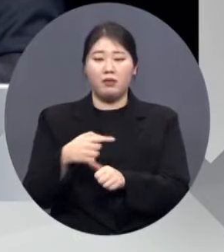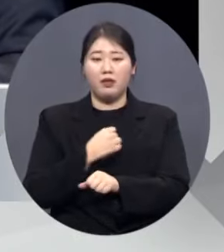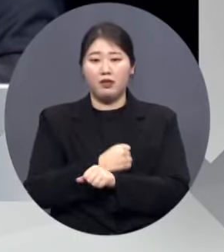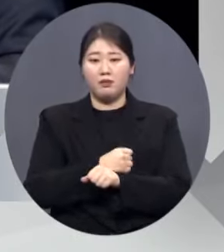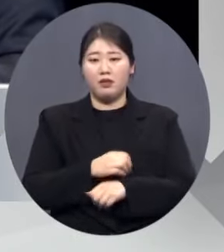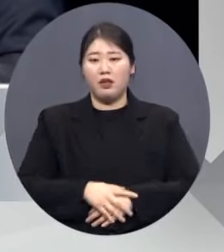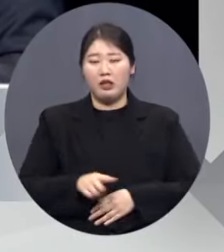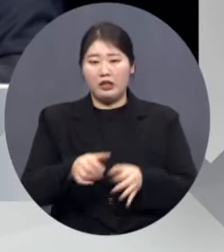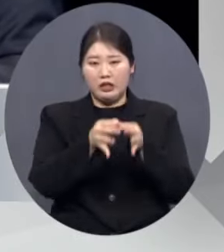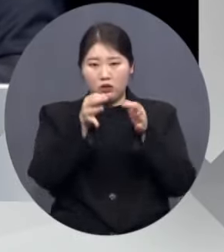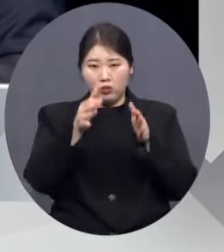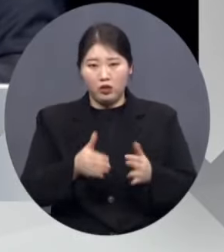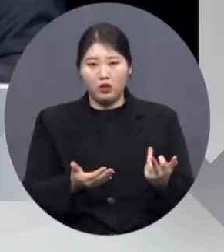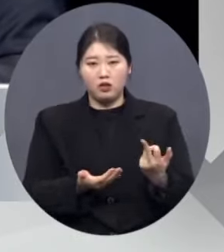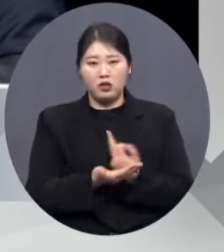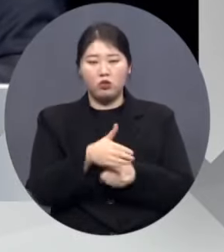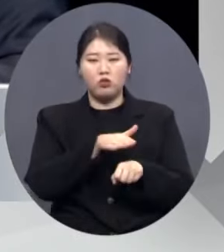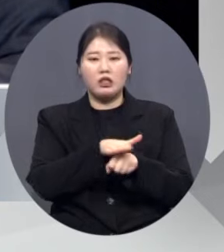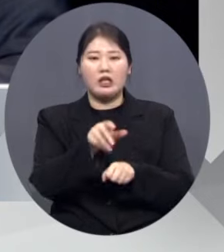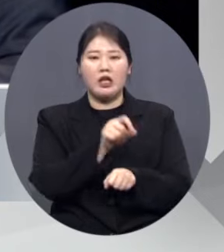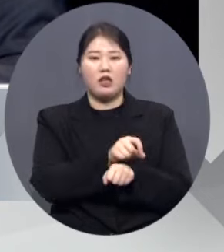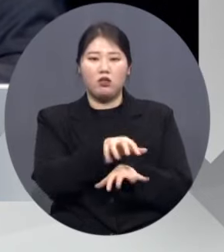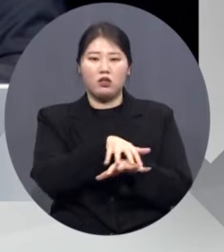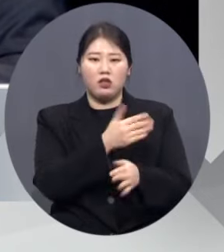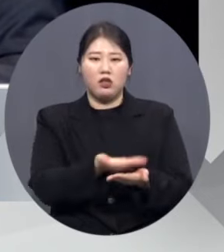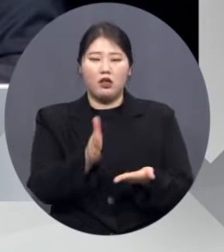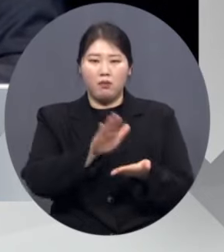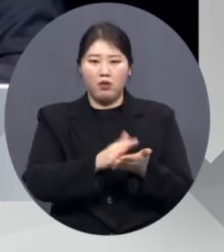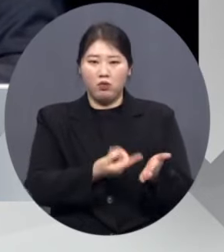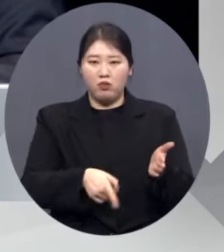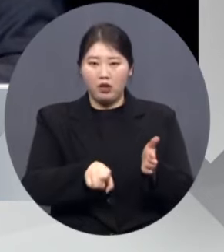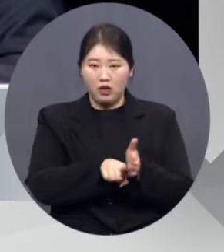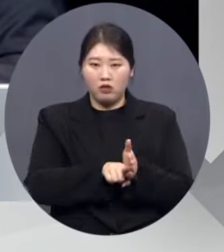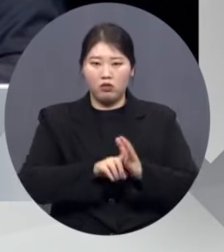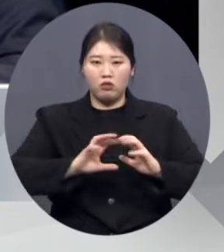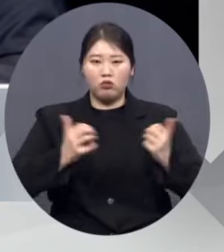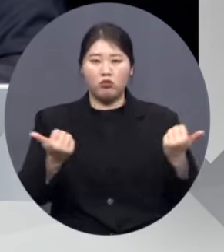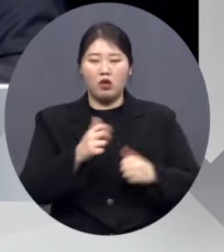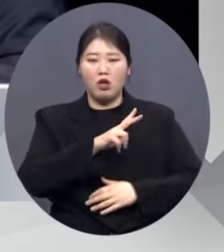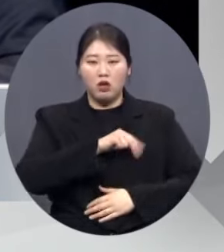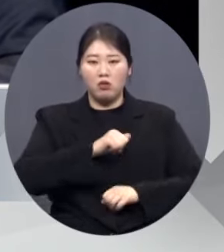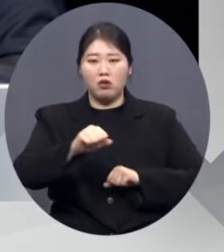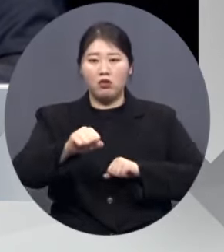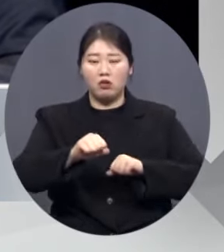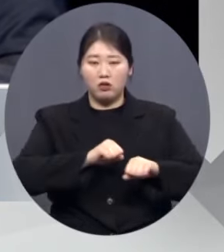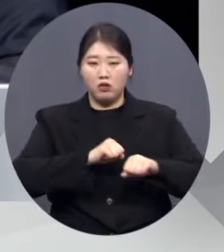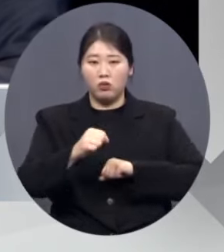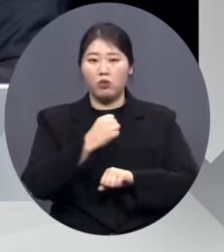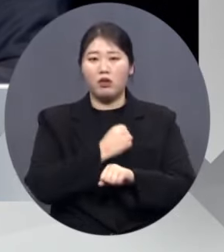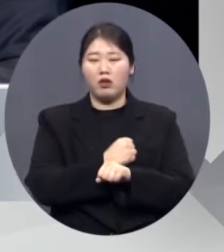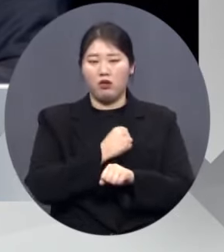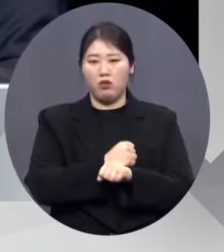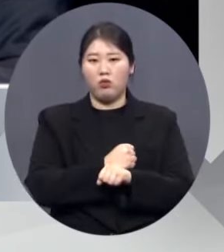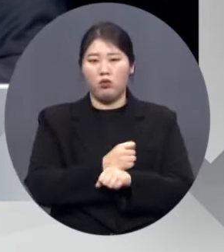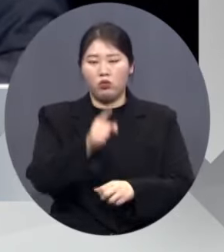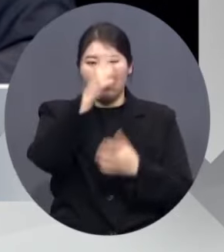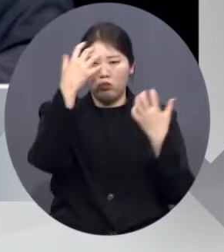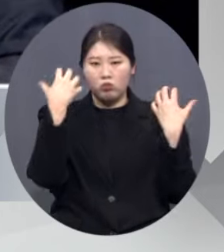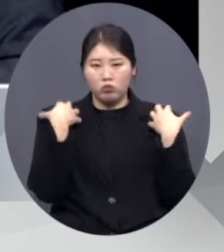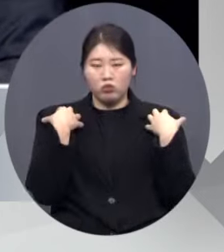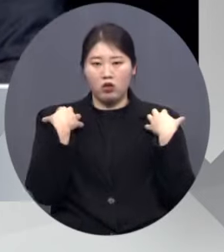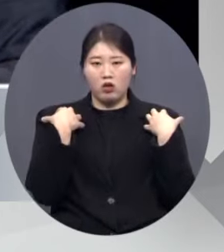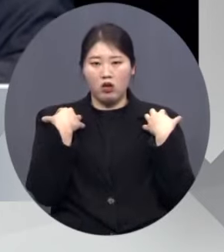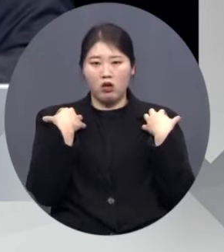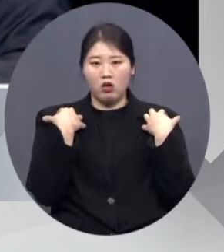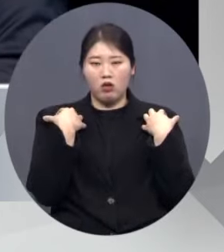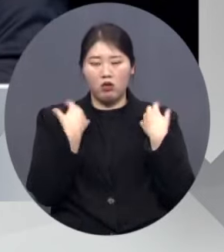행정체제 개편을 위해서 현역 국회의원으로서 어 정부와 어떤 조율을 하는데 어